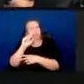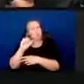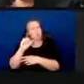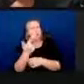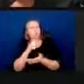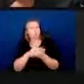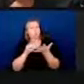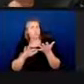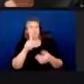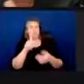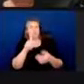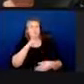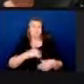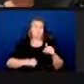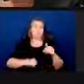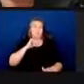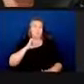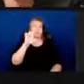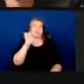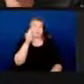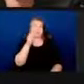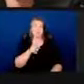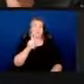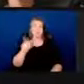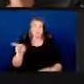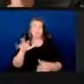ونحن فخورون طبعا جدا